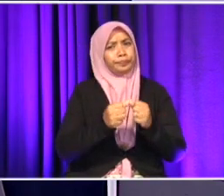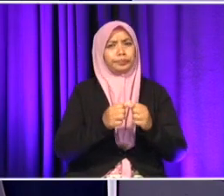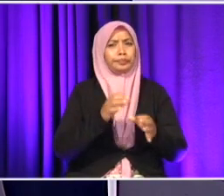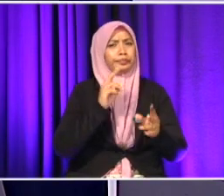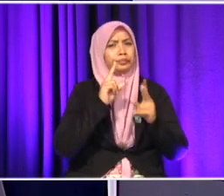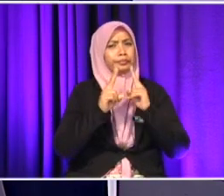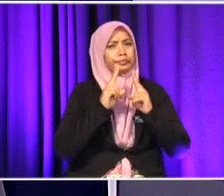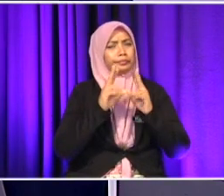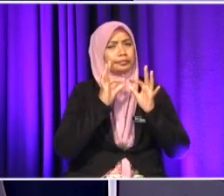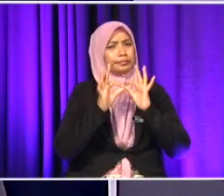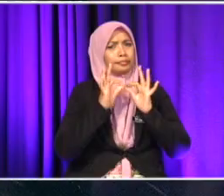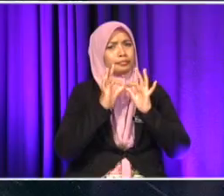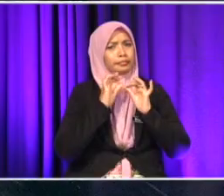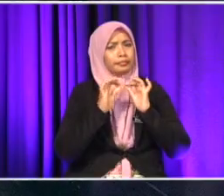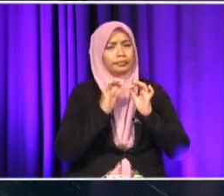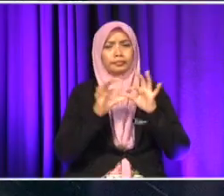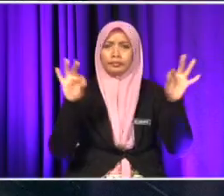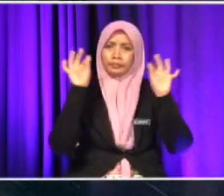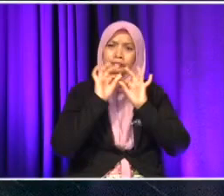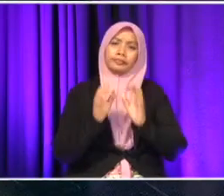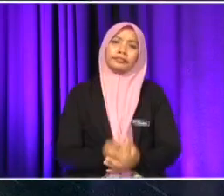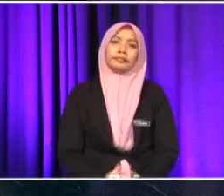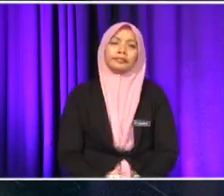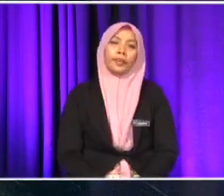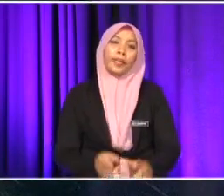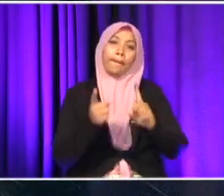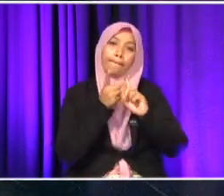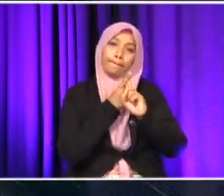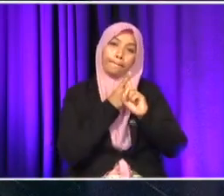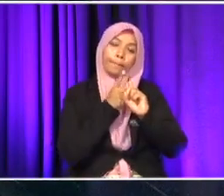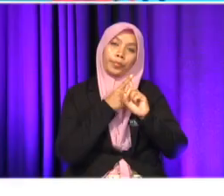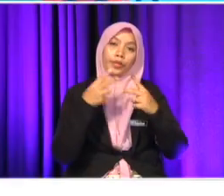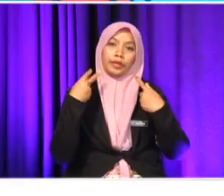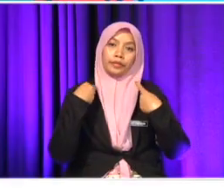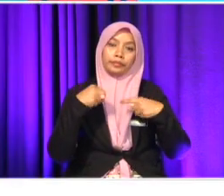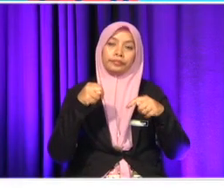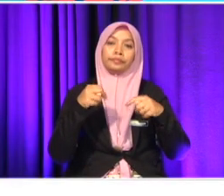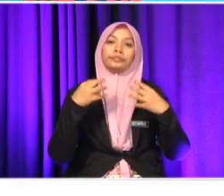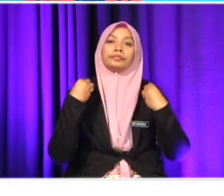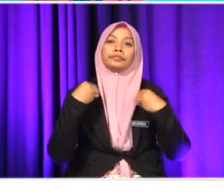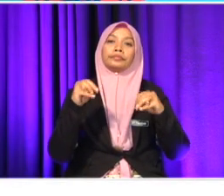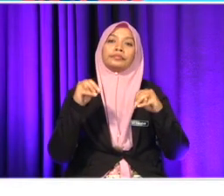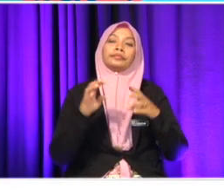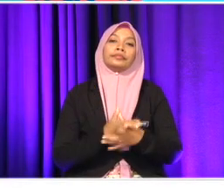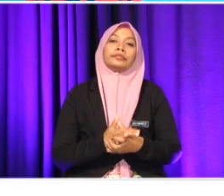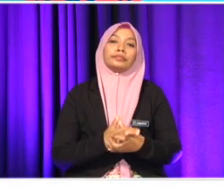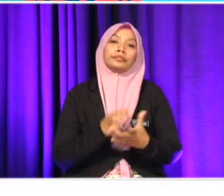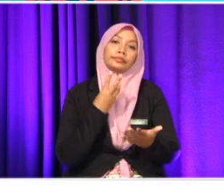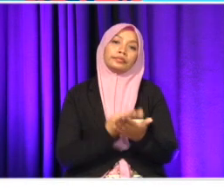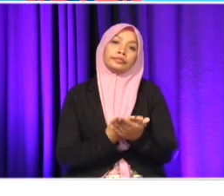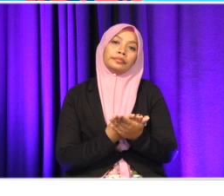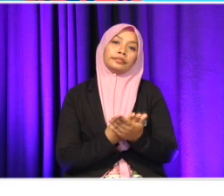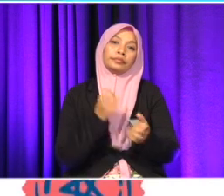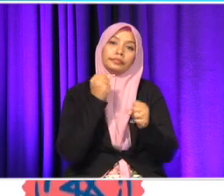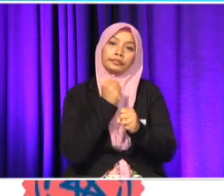fungsian utama yang keuangan semua manusia pengeluaran Oke pemasaran lah keuangan Oke